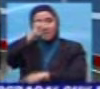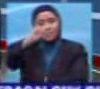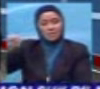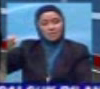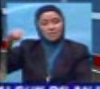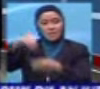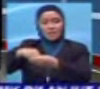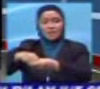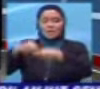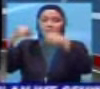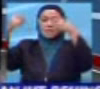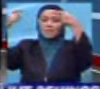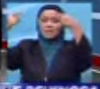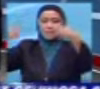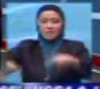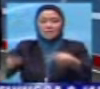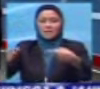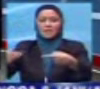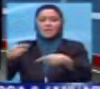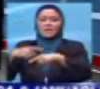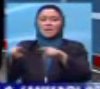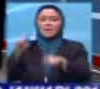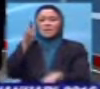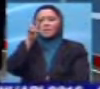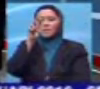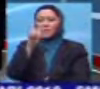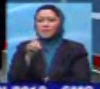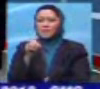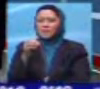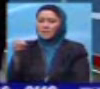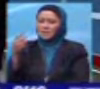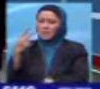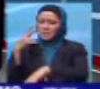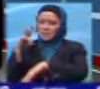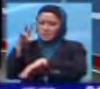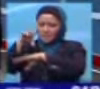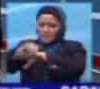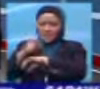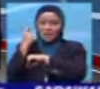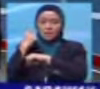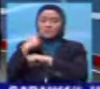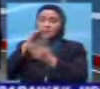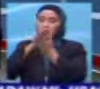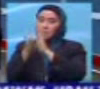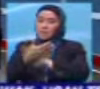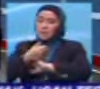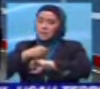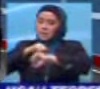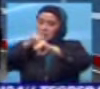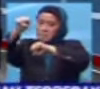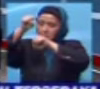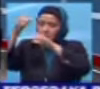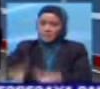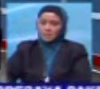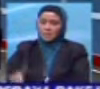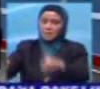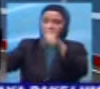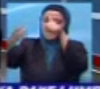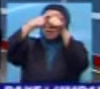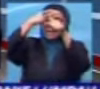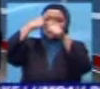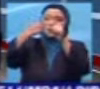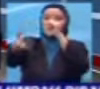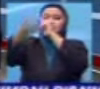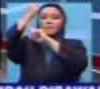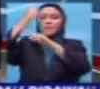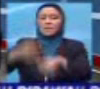tinju antarabangsa Johor 2017 malam tadi. Kejayaan tersebut menjadikan beliau petinju pertama negara yang menjuarai dua kejuaraan Asia